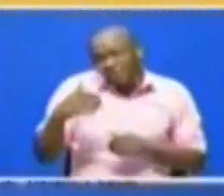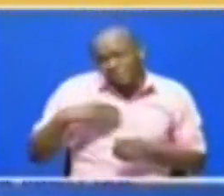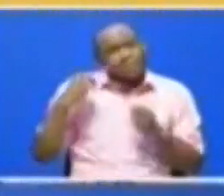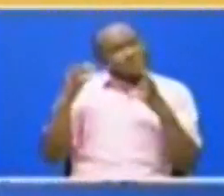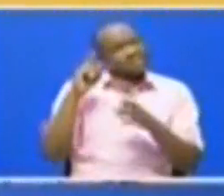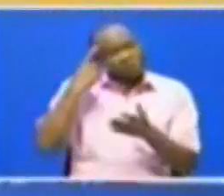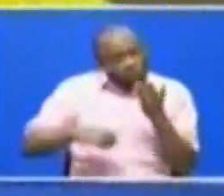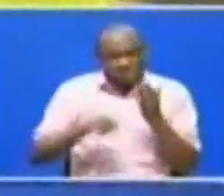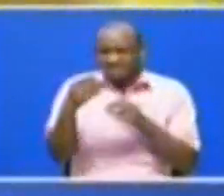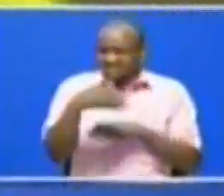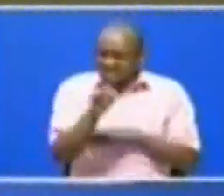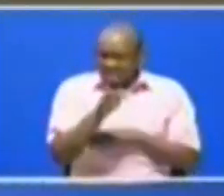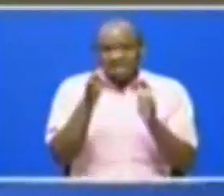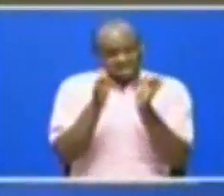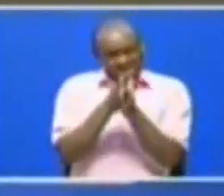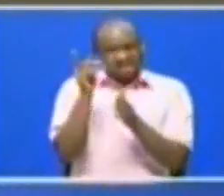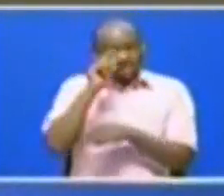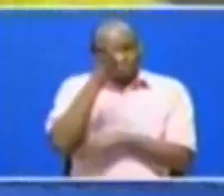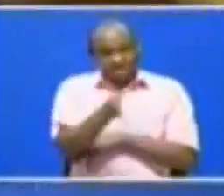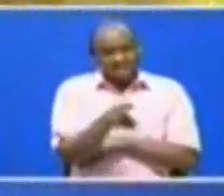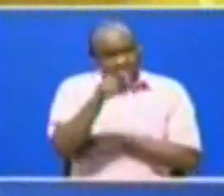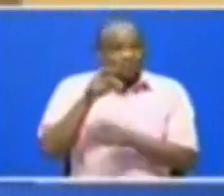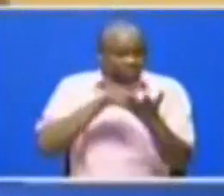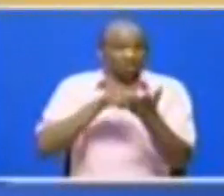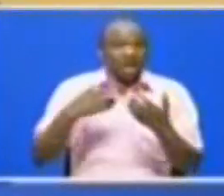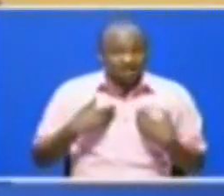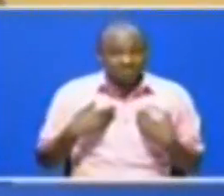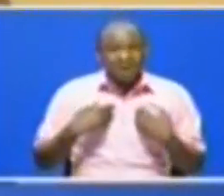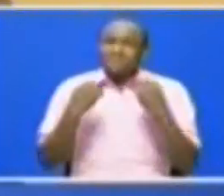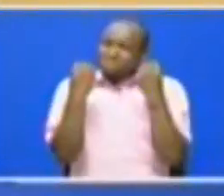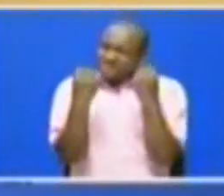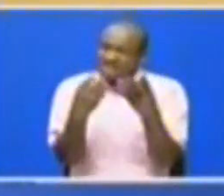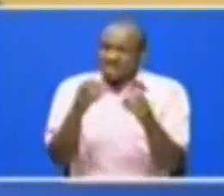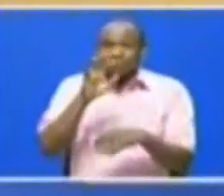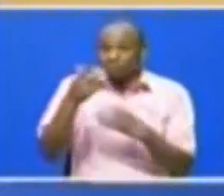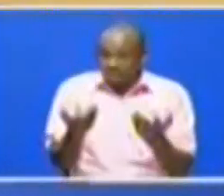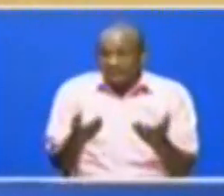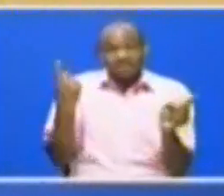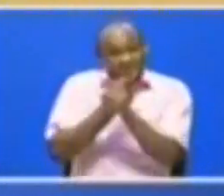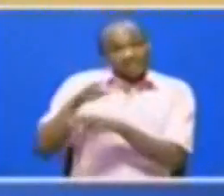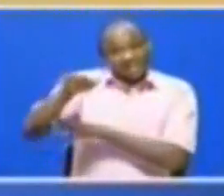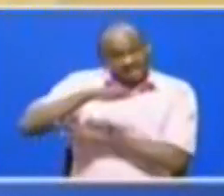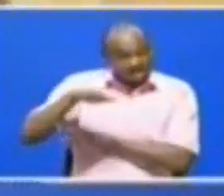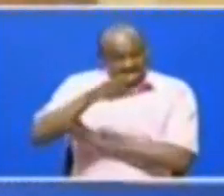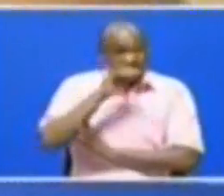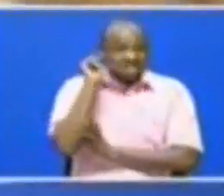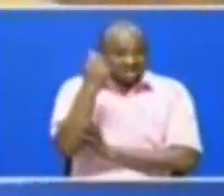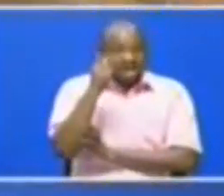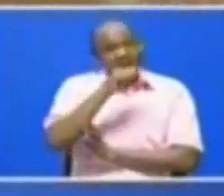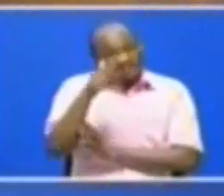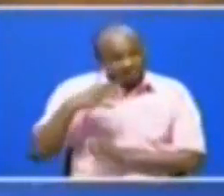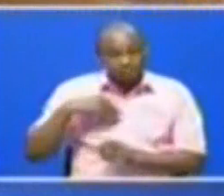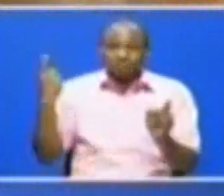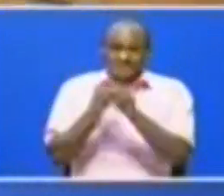wengi, baadhi ya nyoka hawa katika makavazi ya Nairobi bado wanasumu. Wengi wao wakiwa ni kutoka maeneo mbalimbali humu nchini, wengine ni